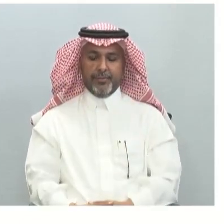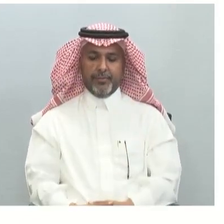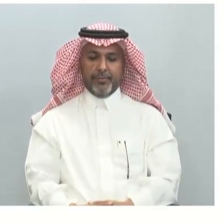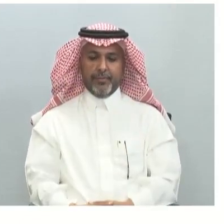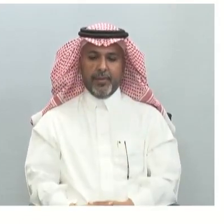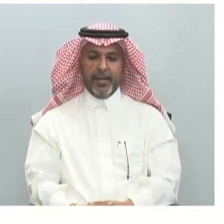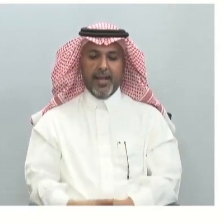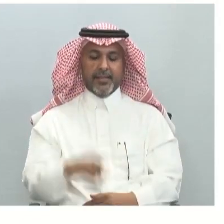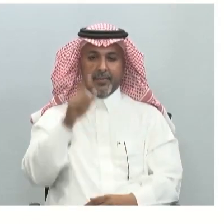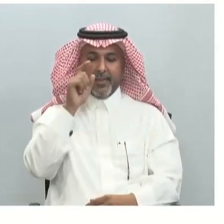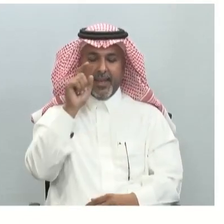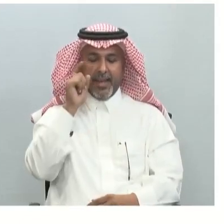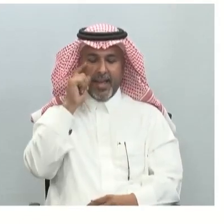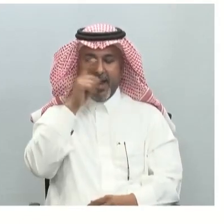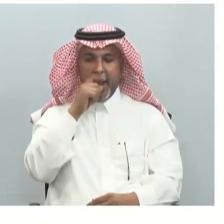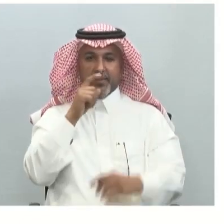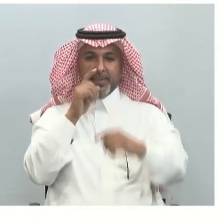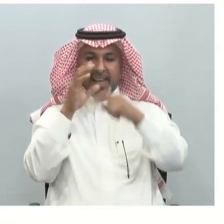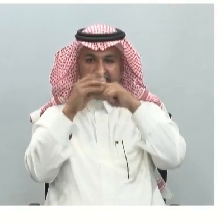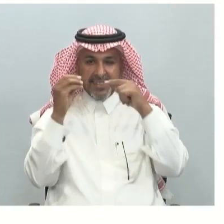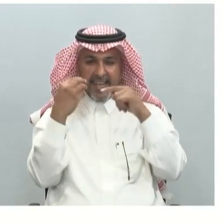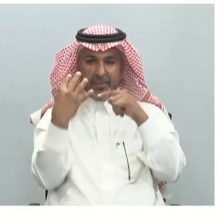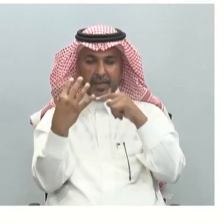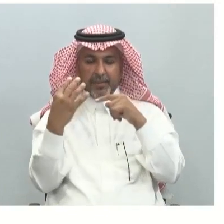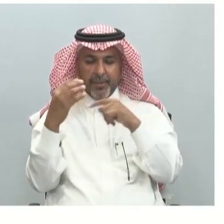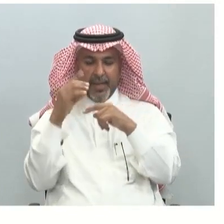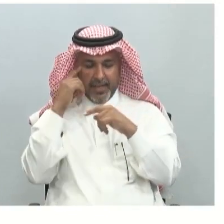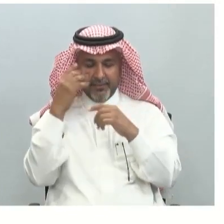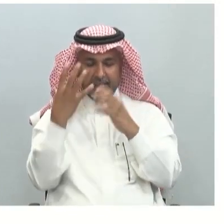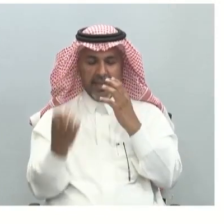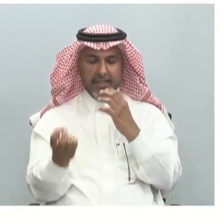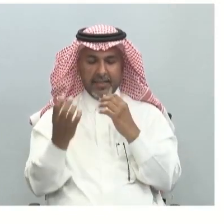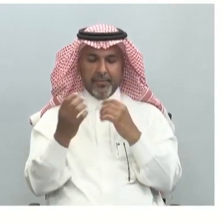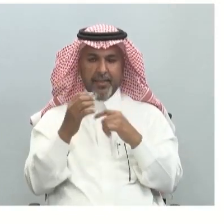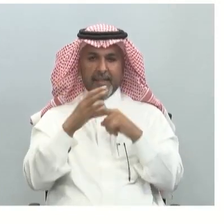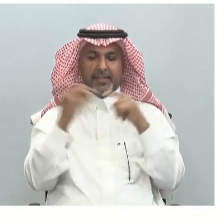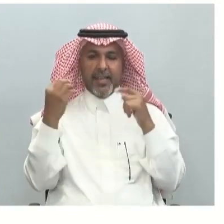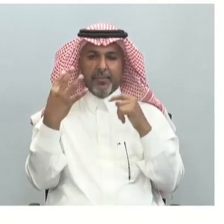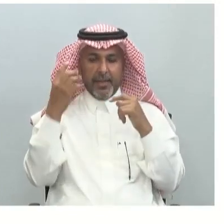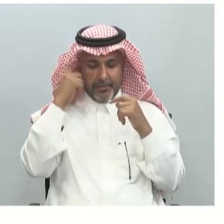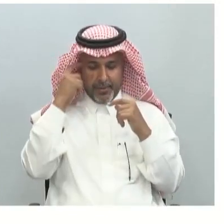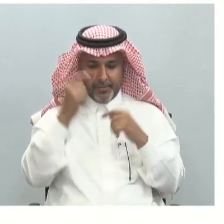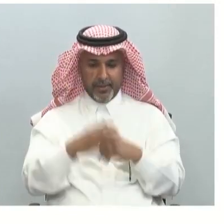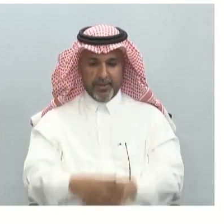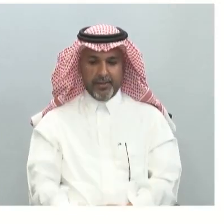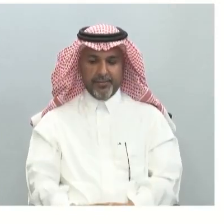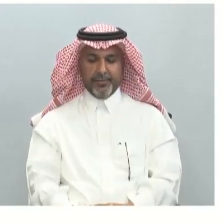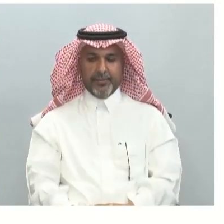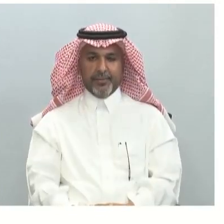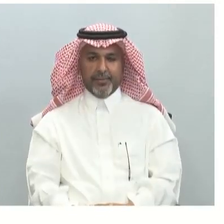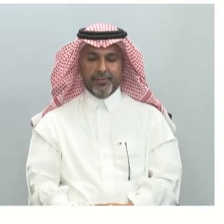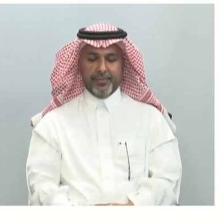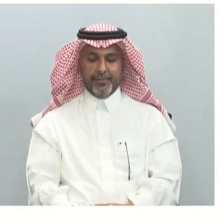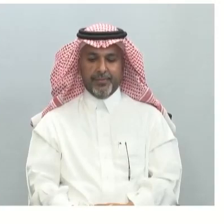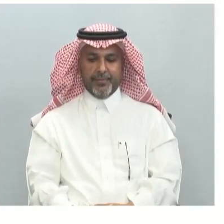ماذا يعني قيمه الصفر اكس زائد اربعه بصفر يعني اكس تساوي كم عشان يصير صفر سالب اربعه